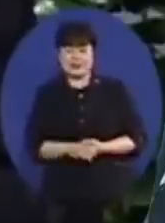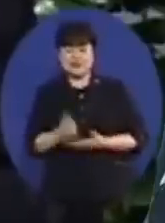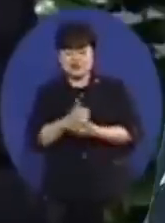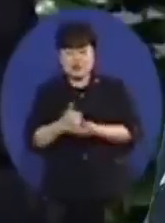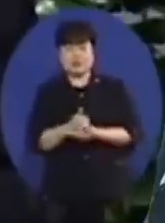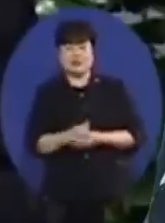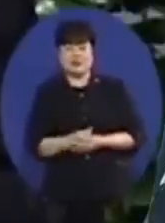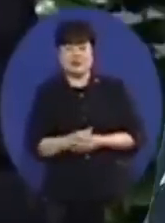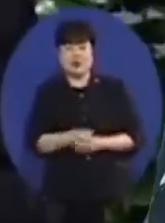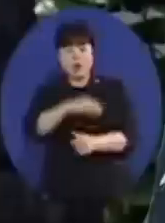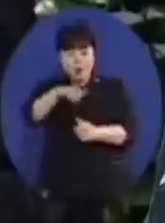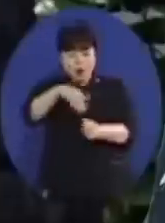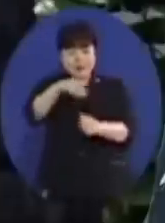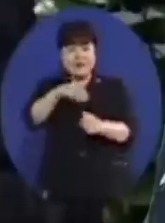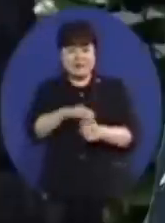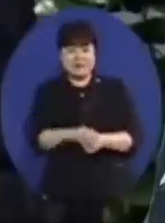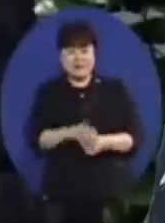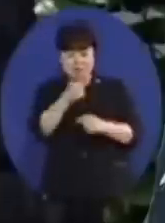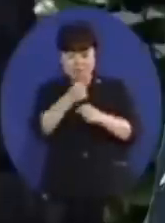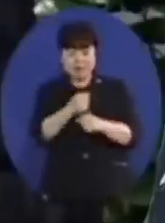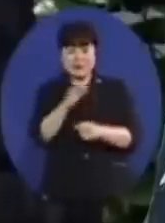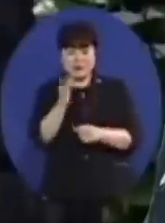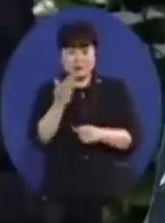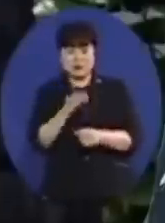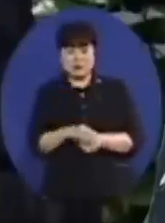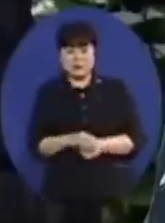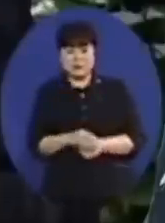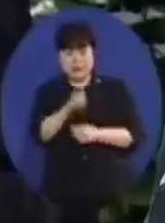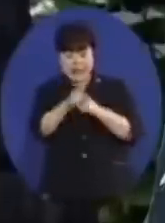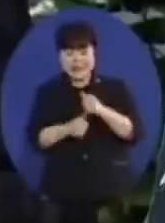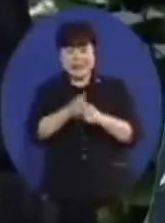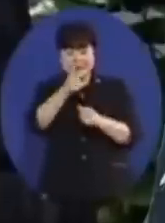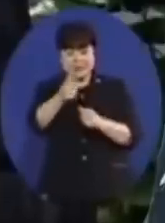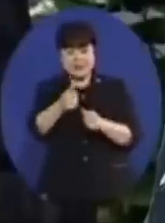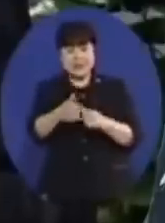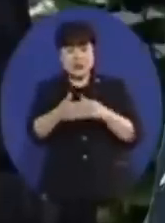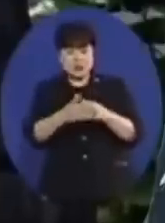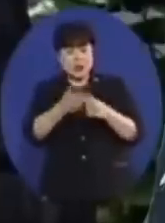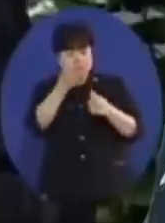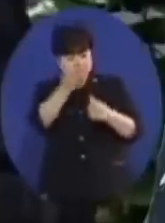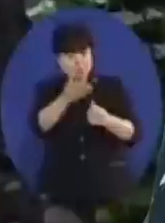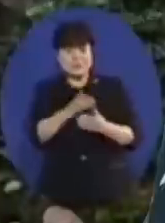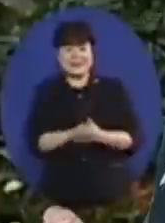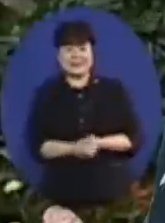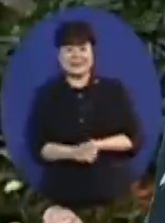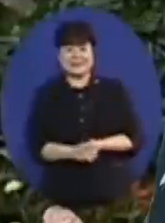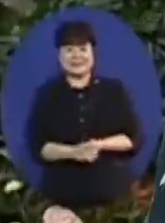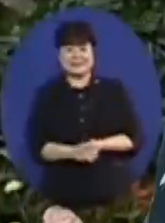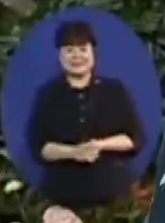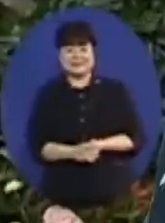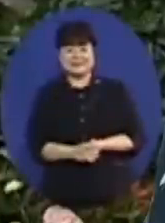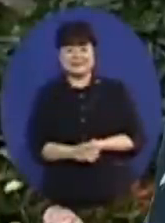운명적으로 그런 환경이 만들어지도록 하나님이 만들어 놓은 것입니다